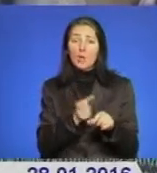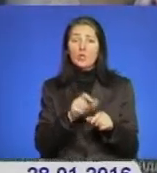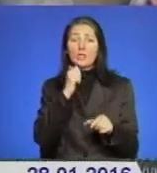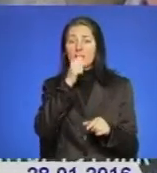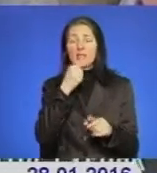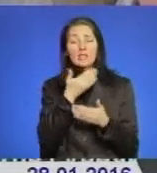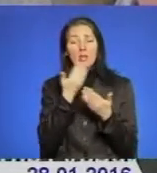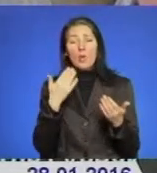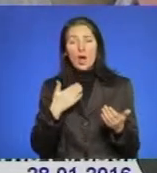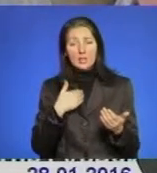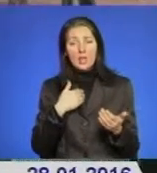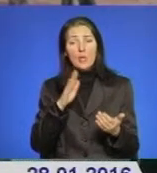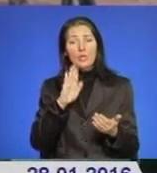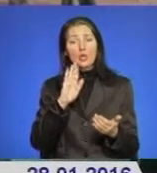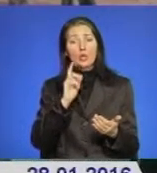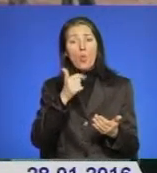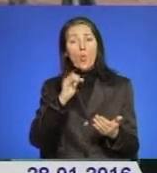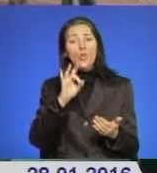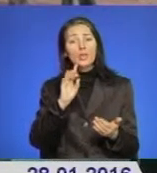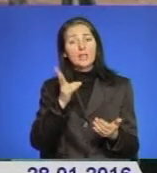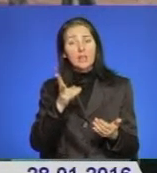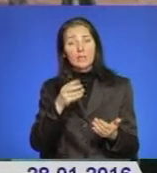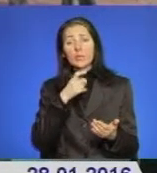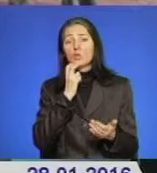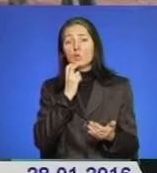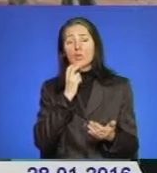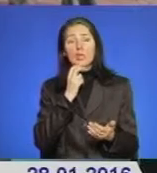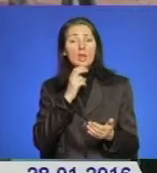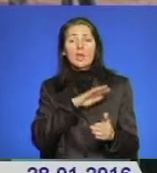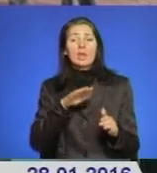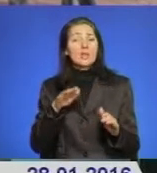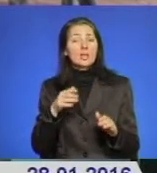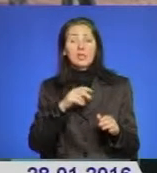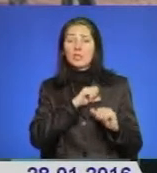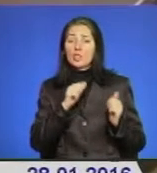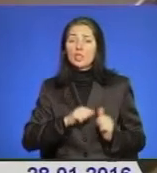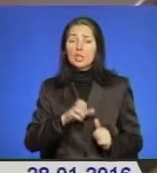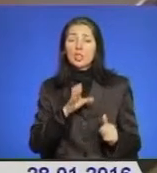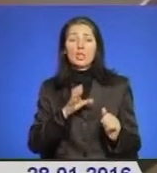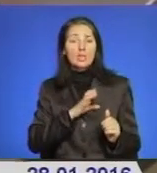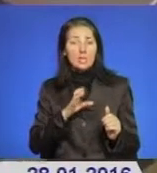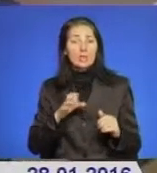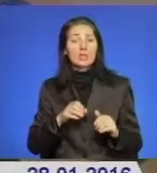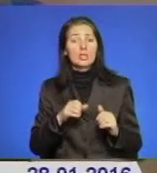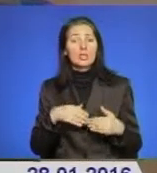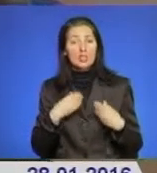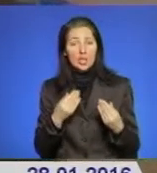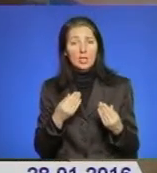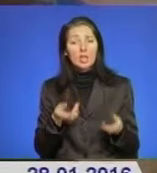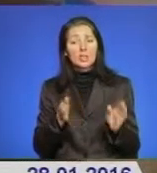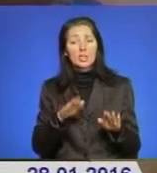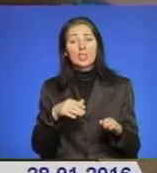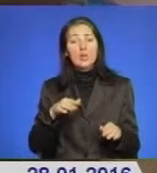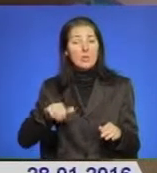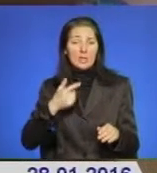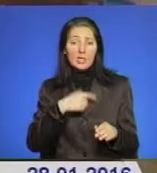нами Віктора Гурняка. Усміхнений, невтомний, щирий і щедрий, цей хлопець залишив по собі найсвітліші спогади. Пластун українець, він